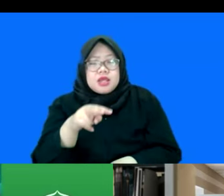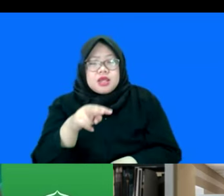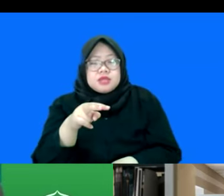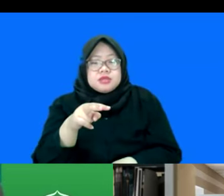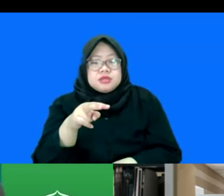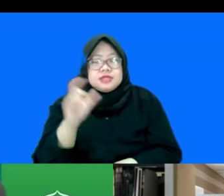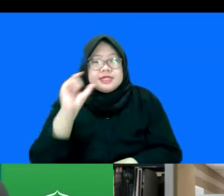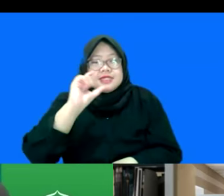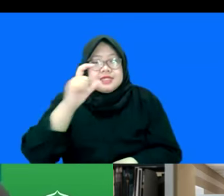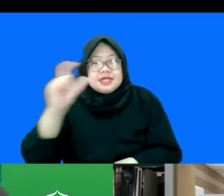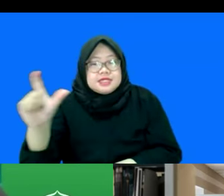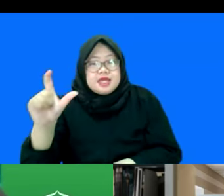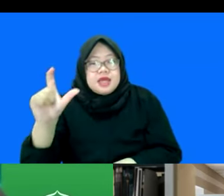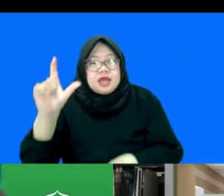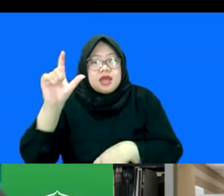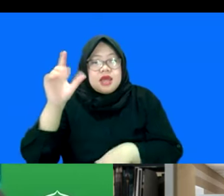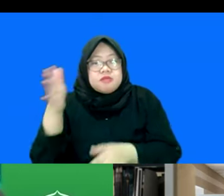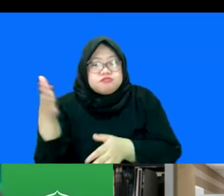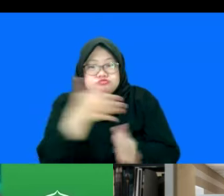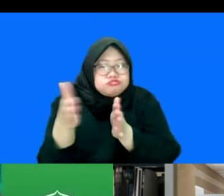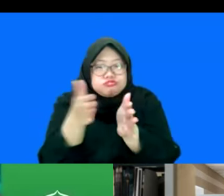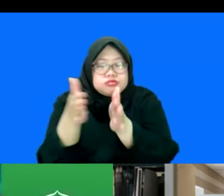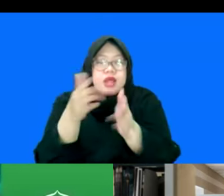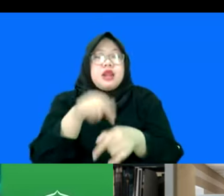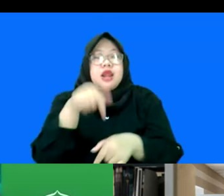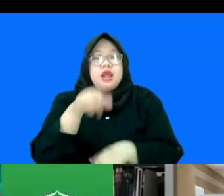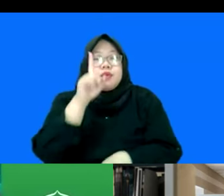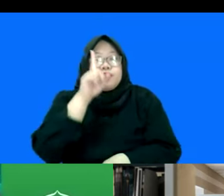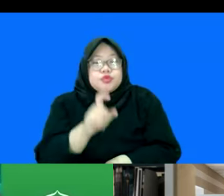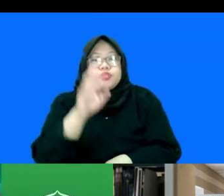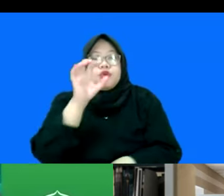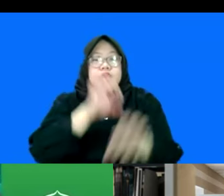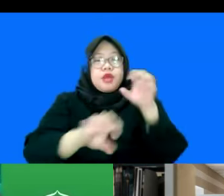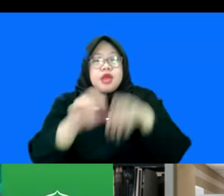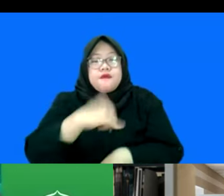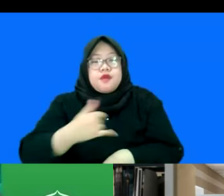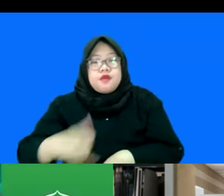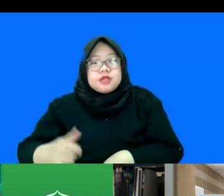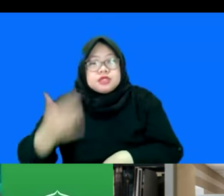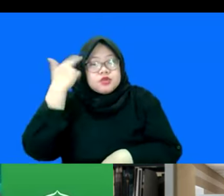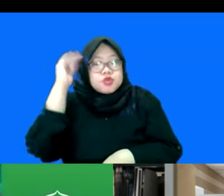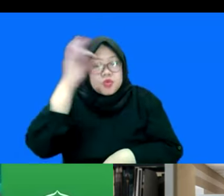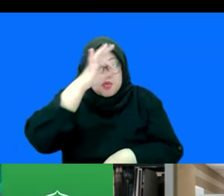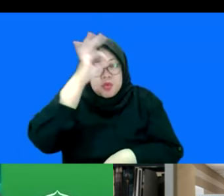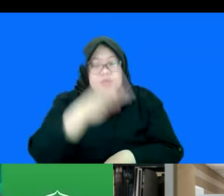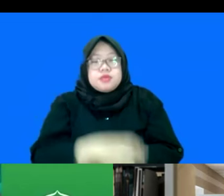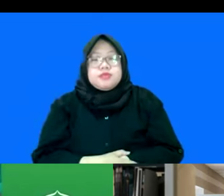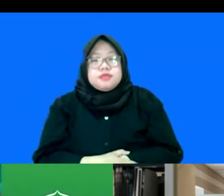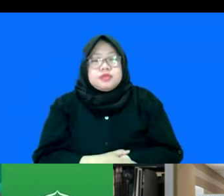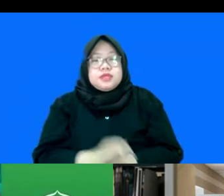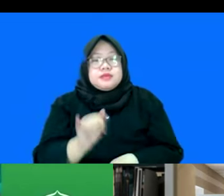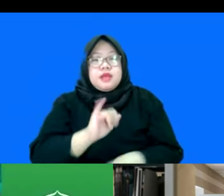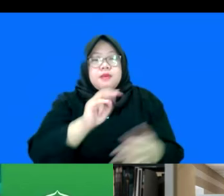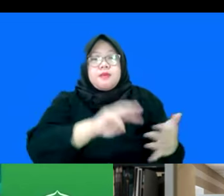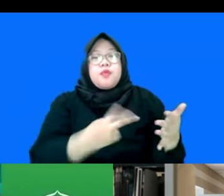cita-cita itu semakin belok. Oleh karenanya penting untuk melakukan evaluasi kepada Polri ya dan reformasi